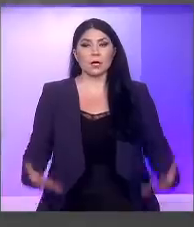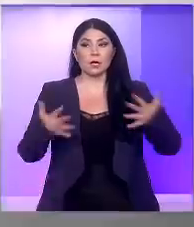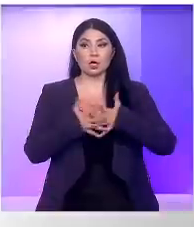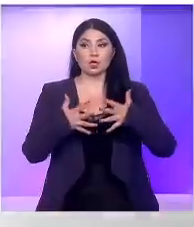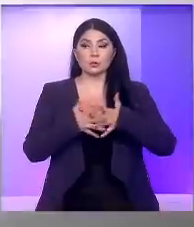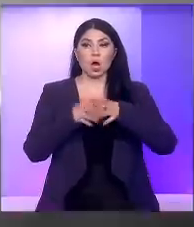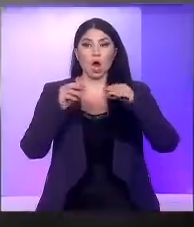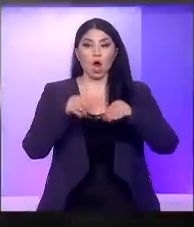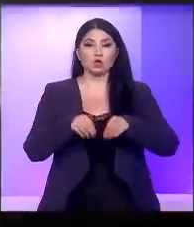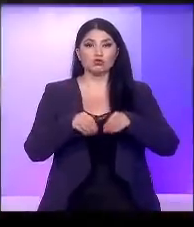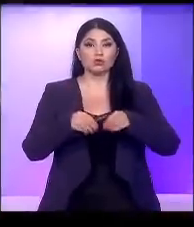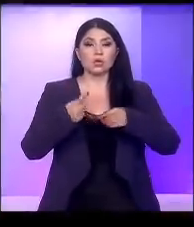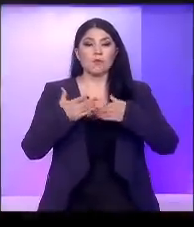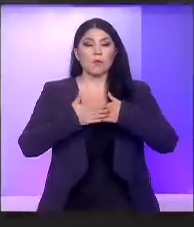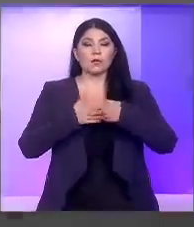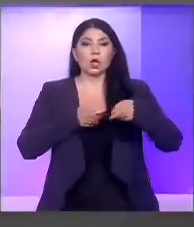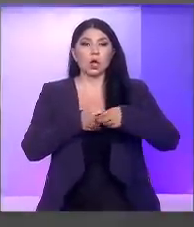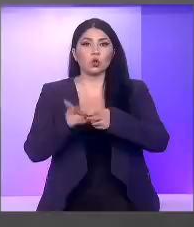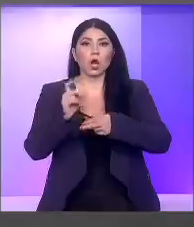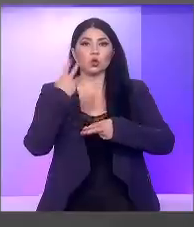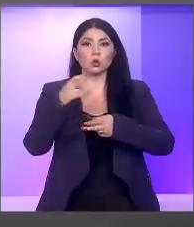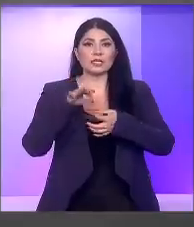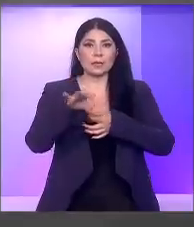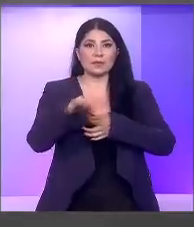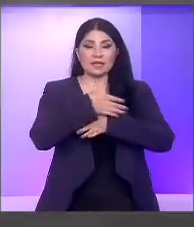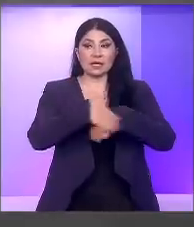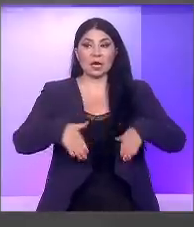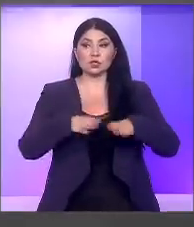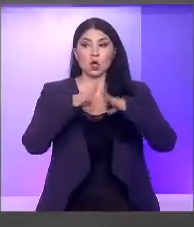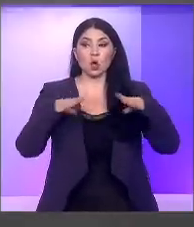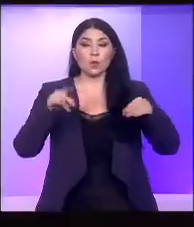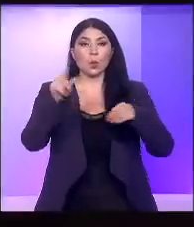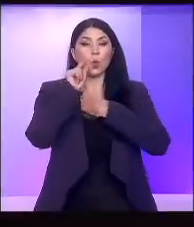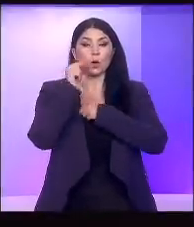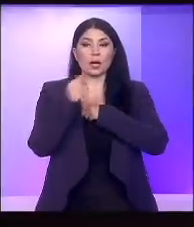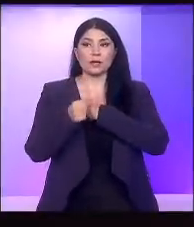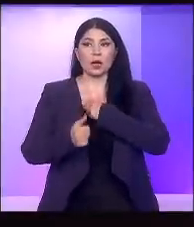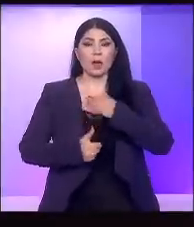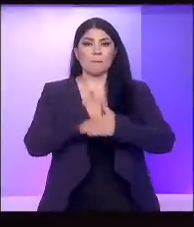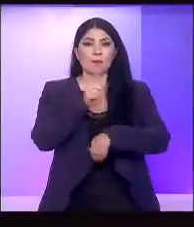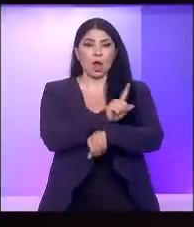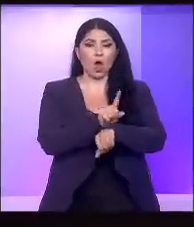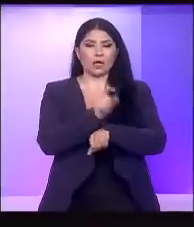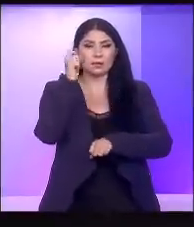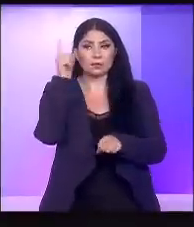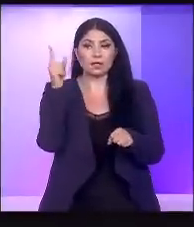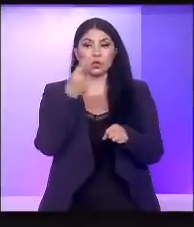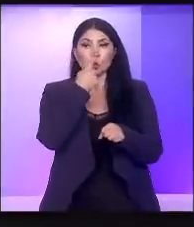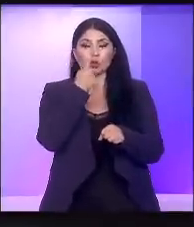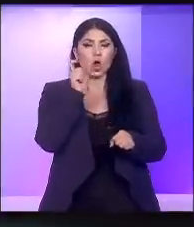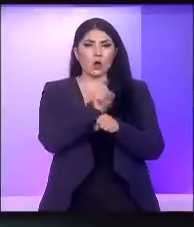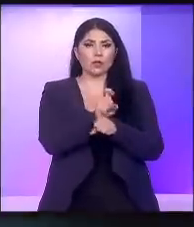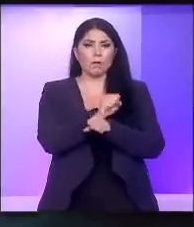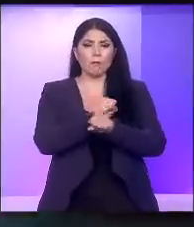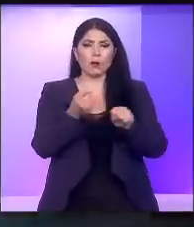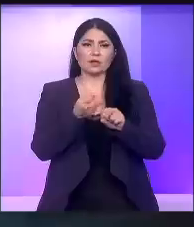Războiul a ajuns la gurile Dunării, la doar 200 de metri de granița României cu Ucraina. La primele ore ale dimineții, rușii au